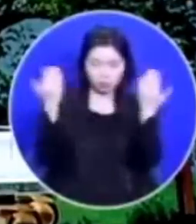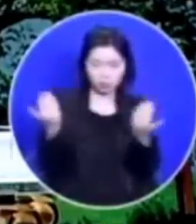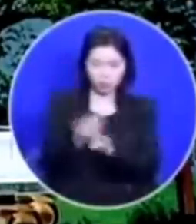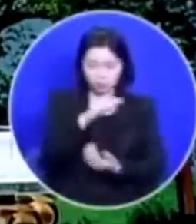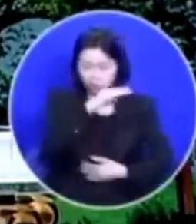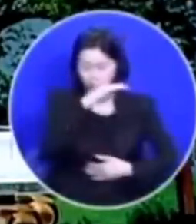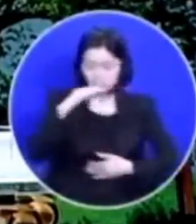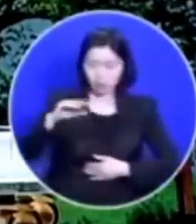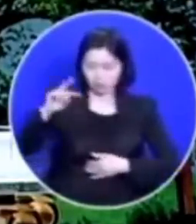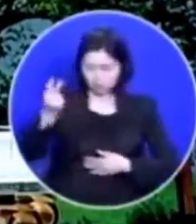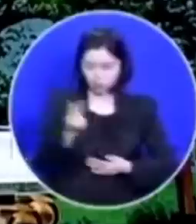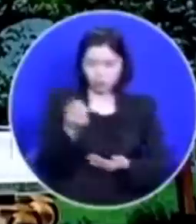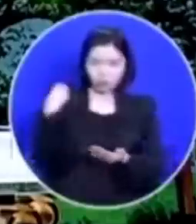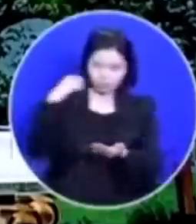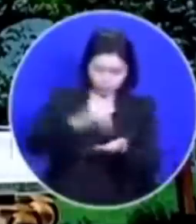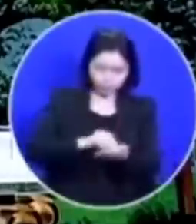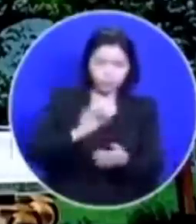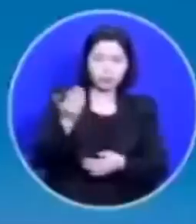돌아